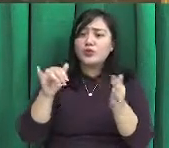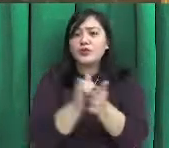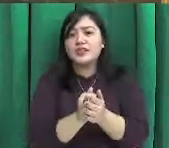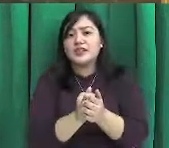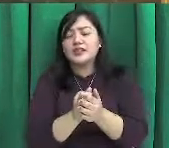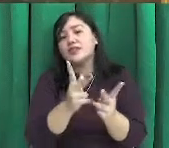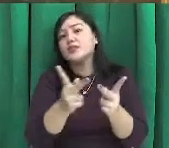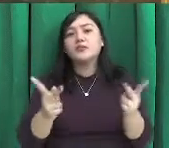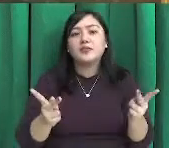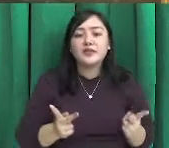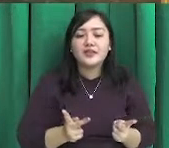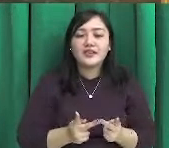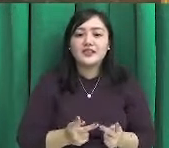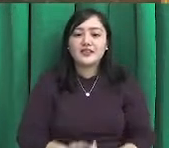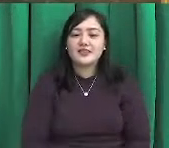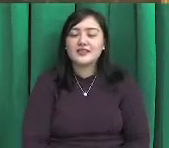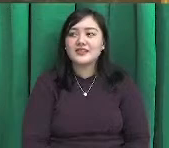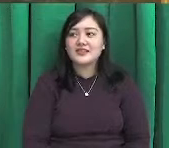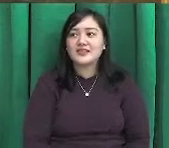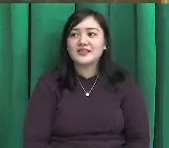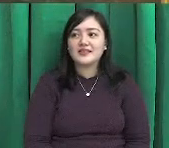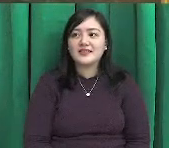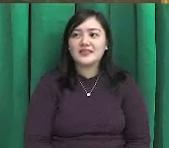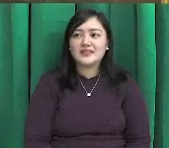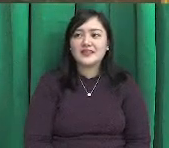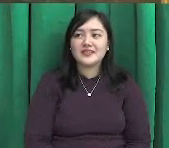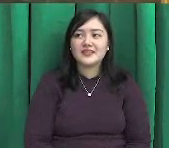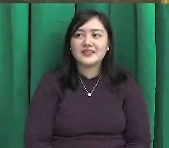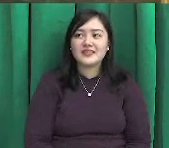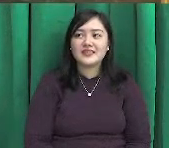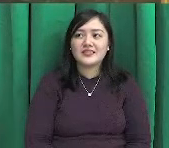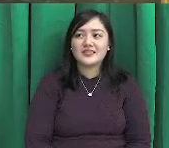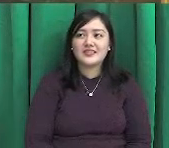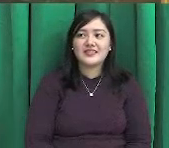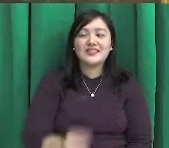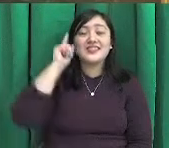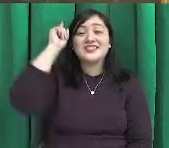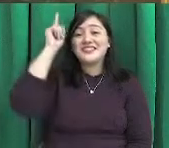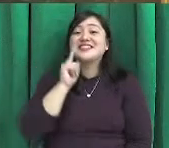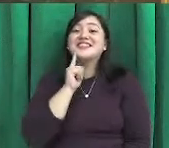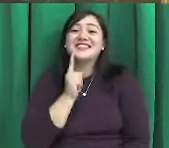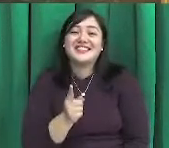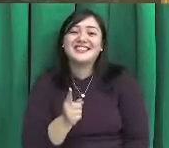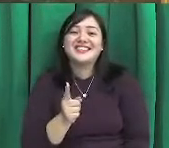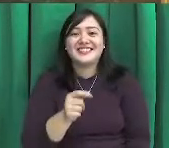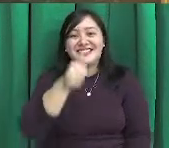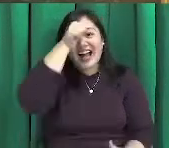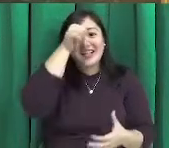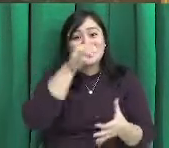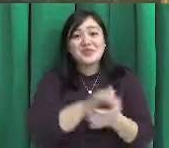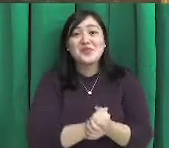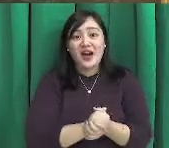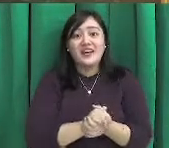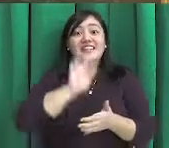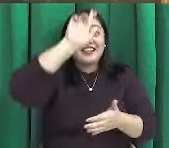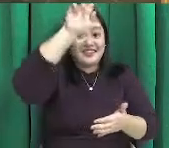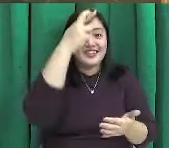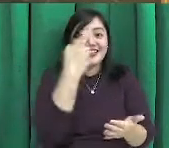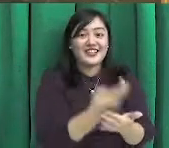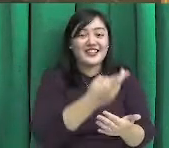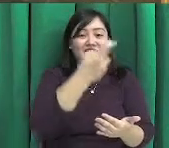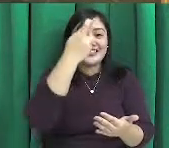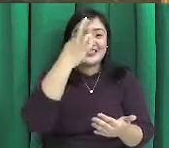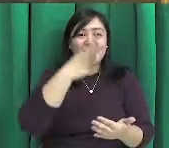Ay, pambihira. Nakarating siya dun, sir, na walang information na akong ibinigay. Kaya, iyon yung isang edge na sabi ko,